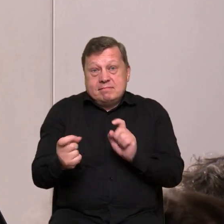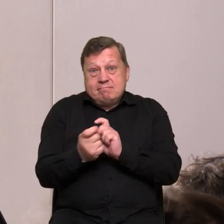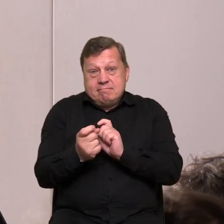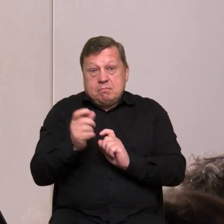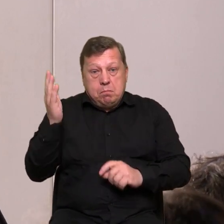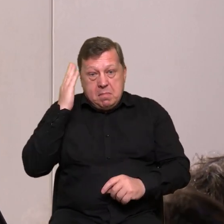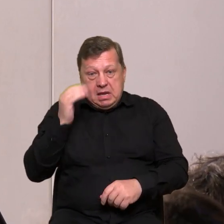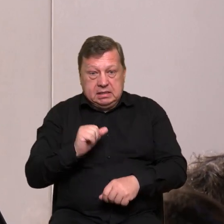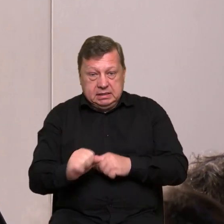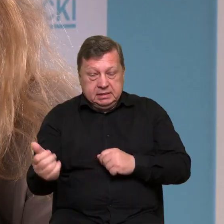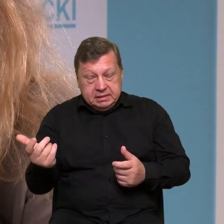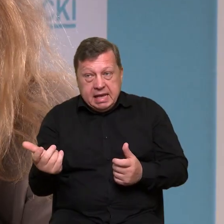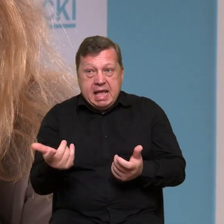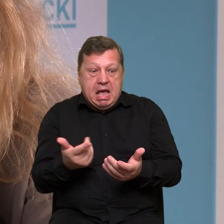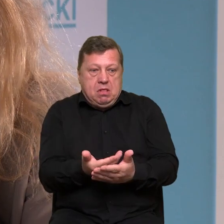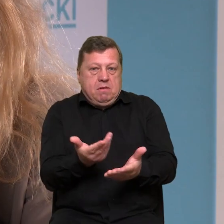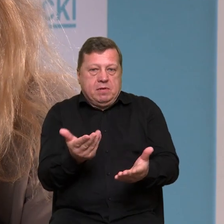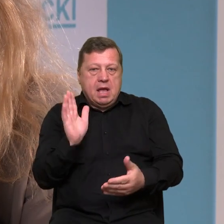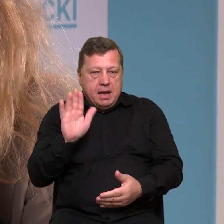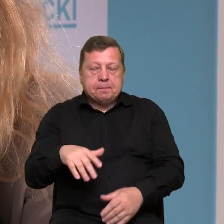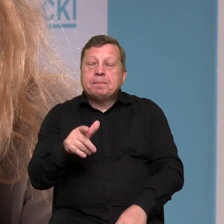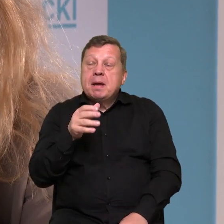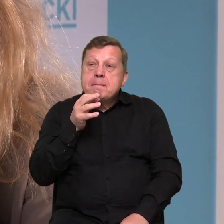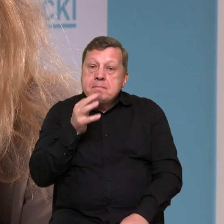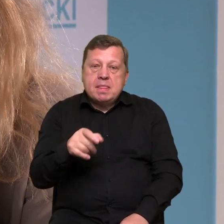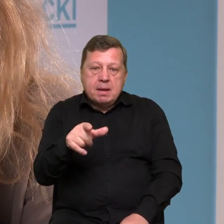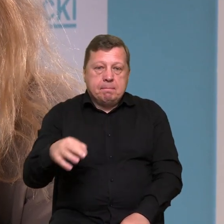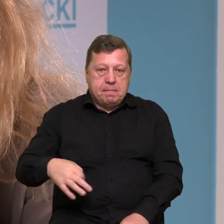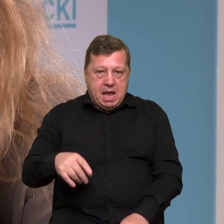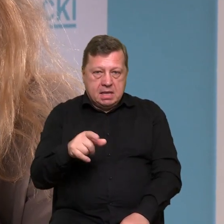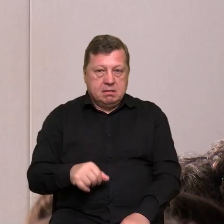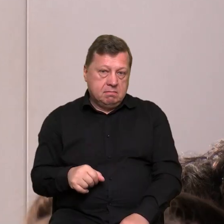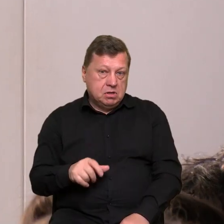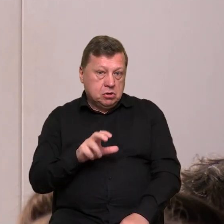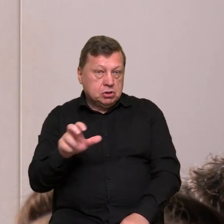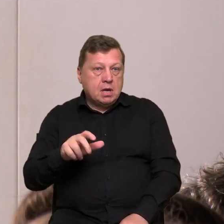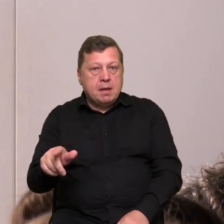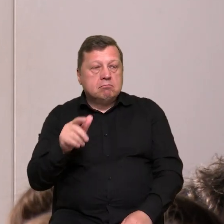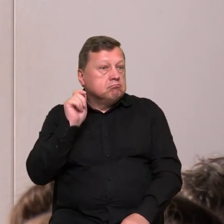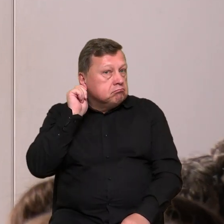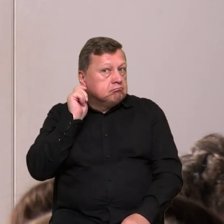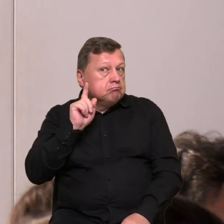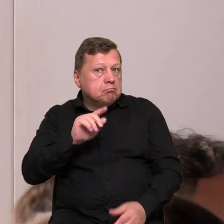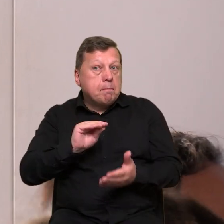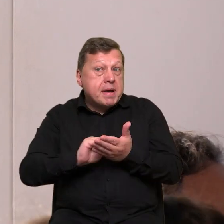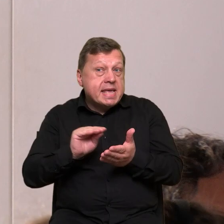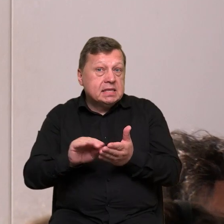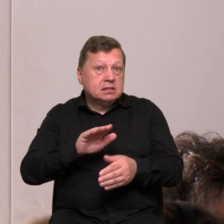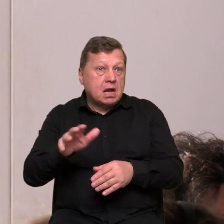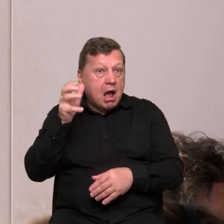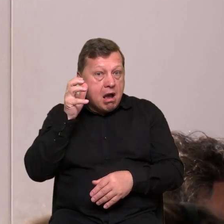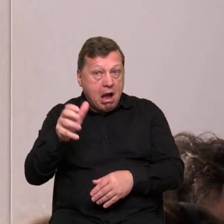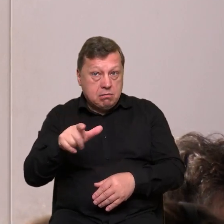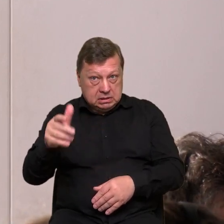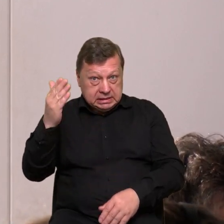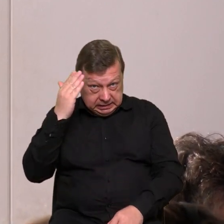moje pytanie jest takie, czy pani zna polską jakąś pisarkę, pisarza?